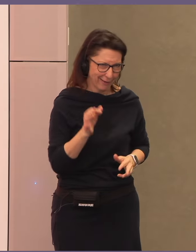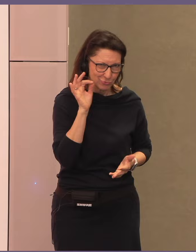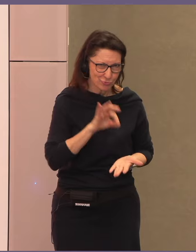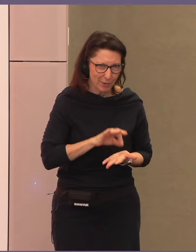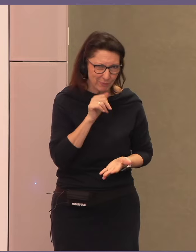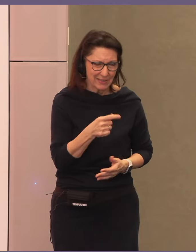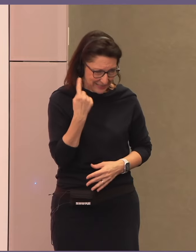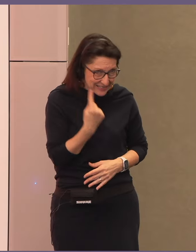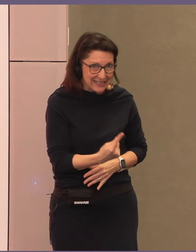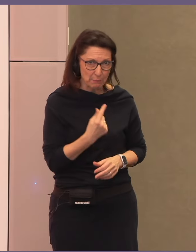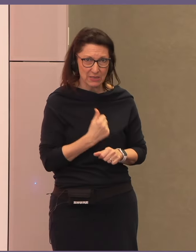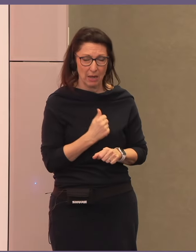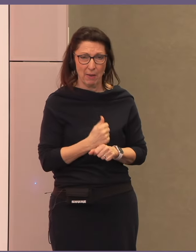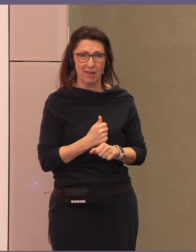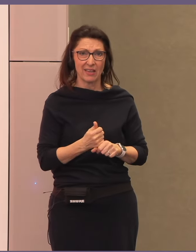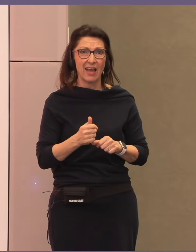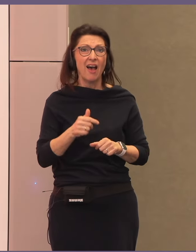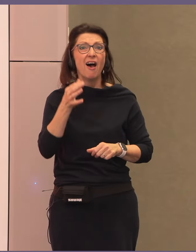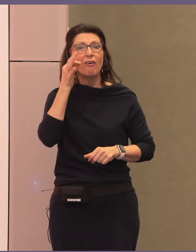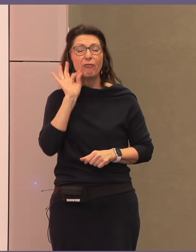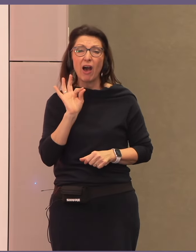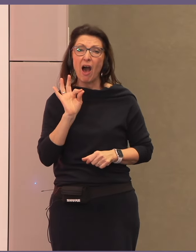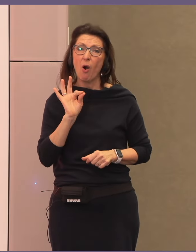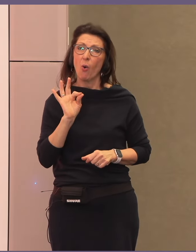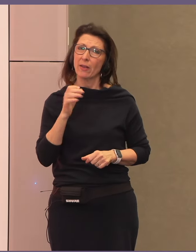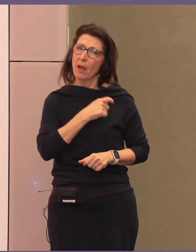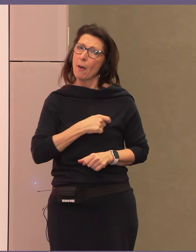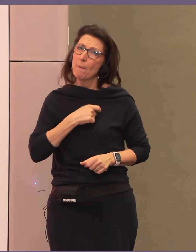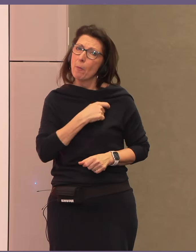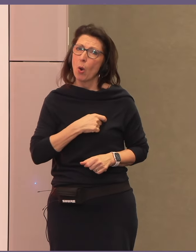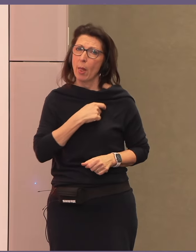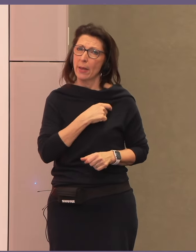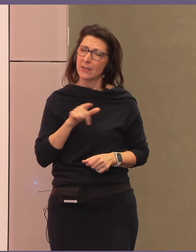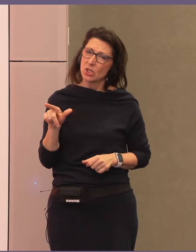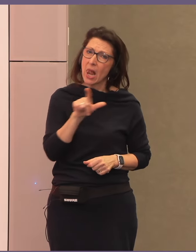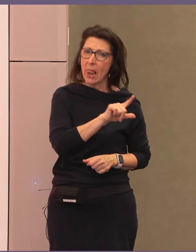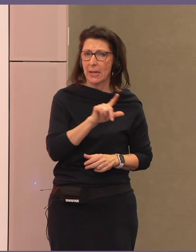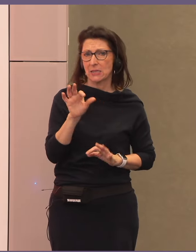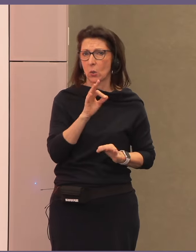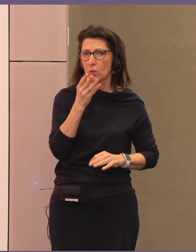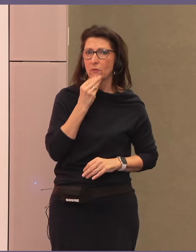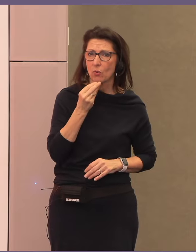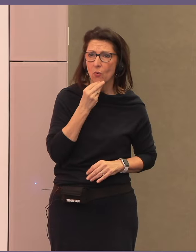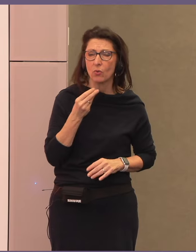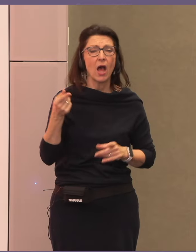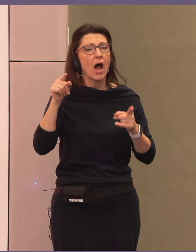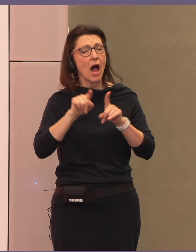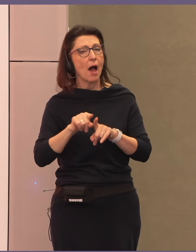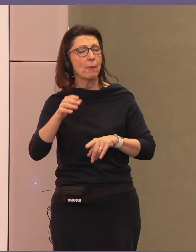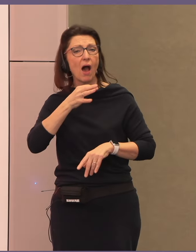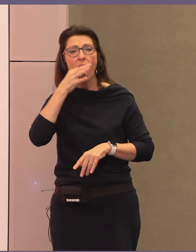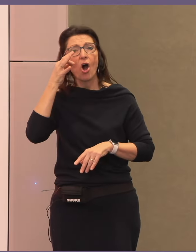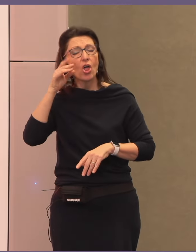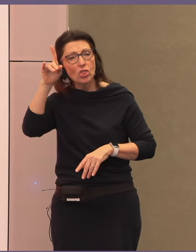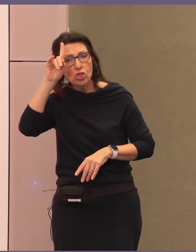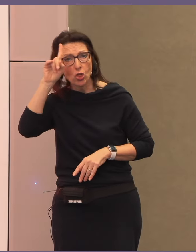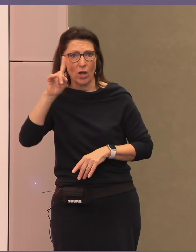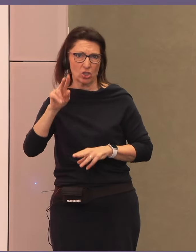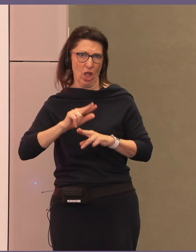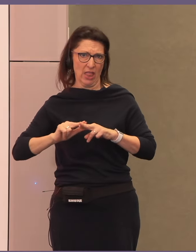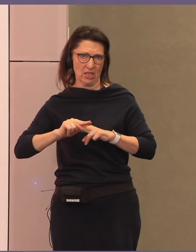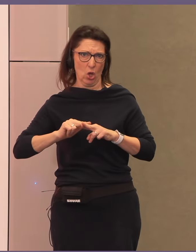nicht nur linke und oder jüdische Frauen, sondern eben auch politisch konservative und auch deutschnationale Frauen an den Hochschulen hatten mit erheblicher